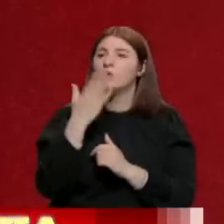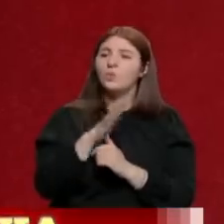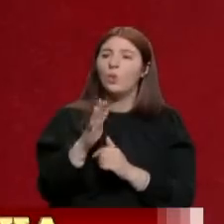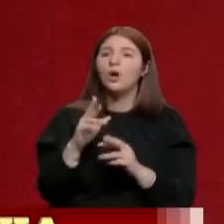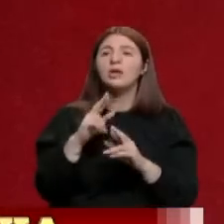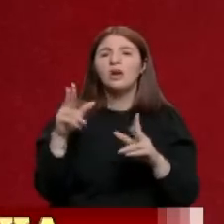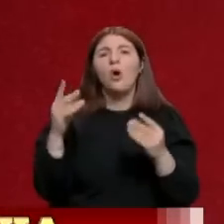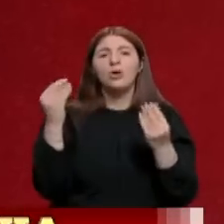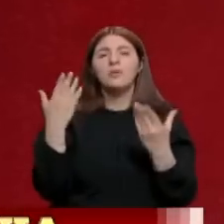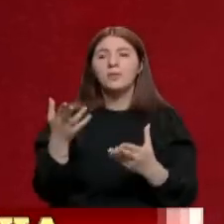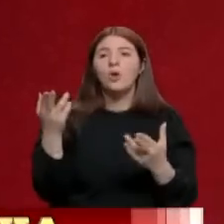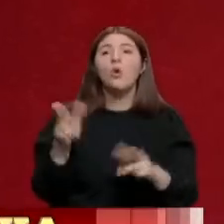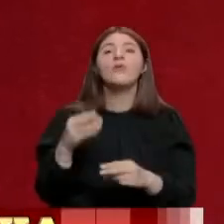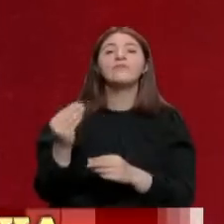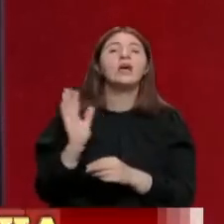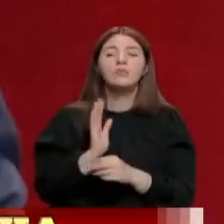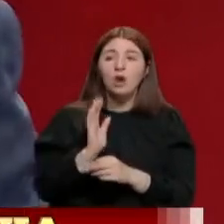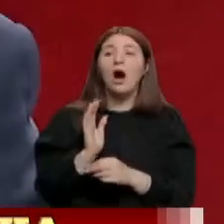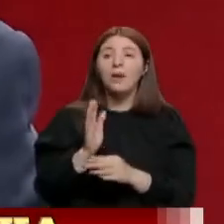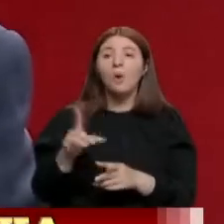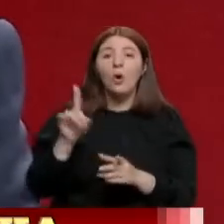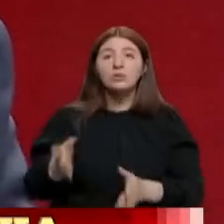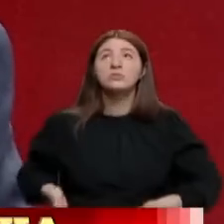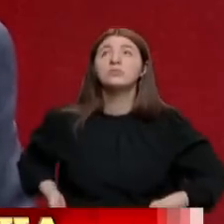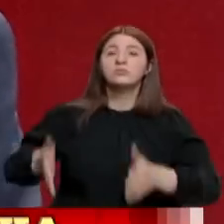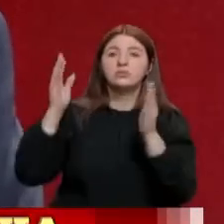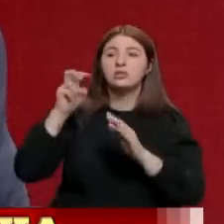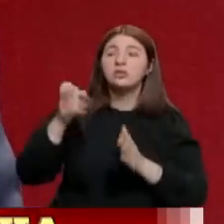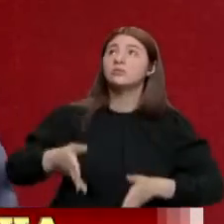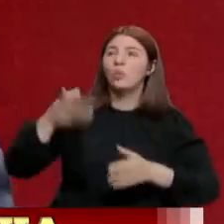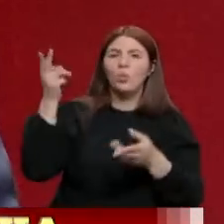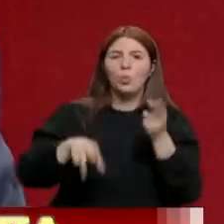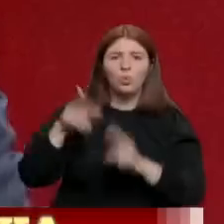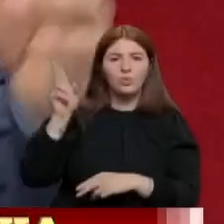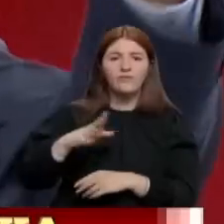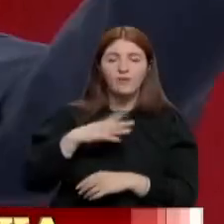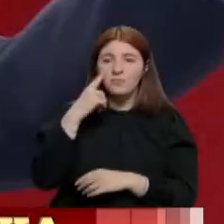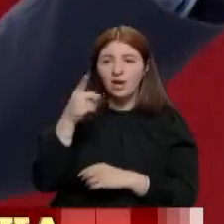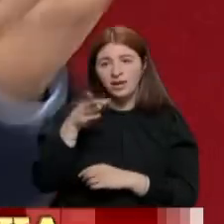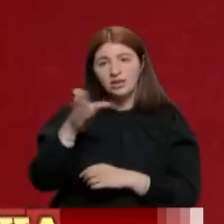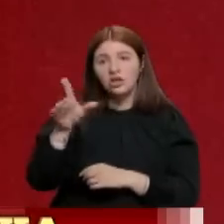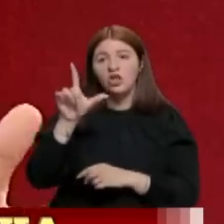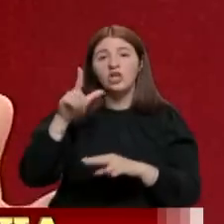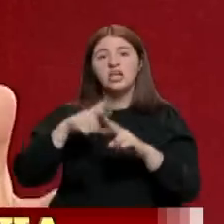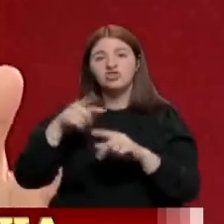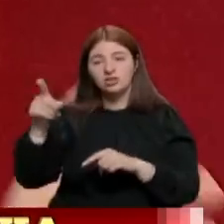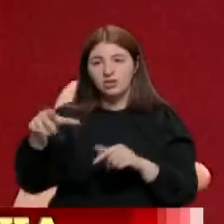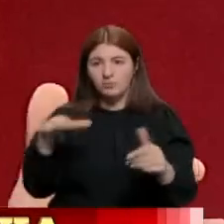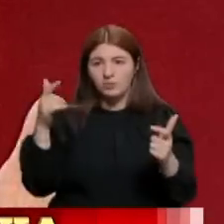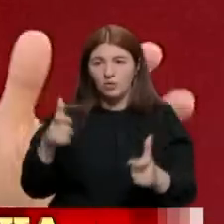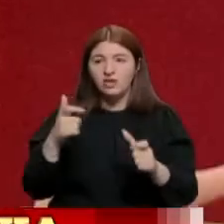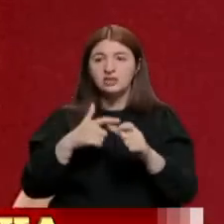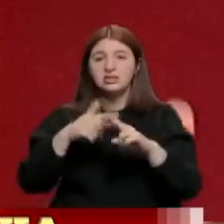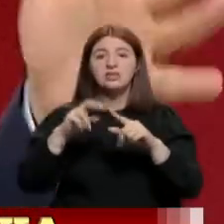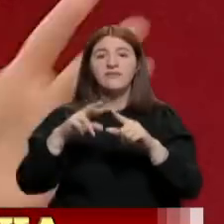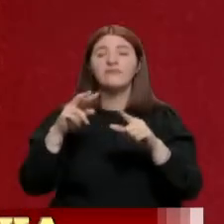yani hasar görse dahi öldürmüyor. Evet. Ama 10 katlı binalarda 8 katlı binalarda hep ölüm var. Bakın gidin Los Angeles'a deprem bölgesidir. San